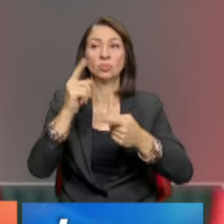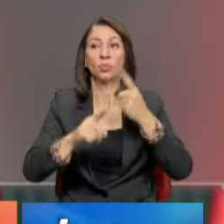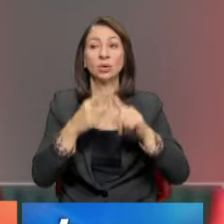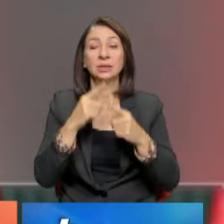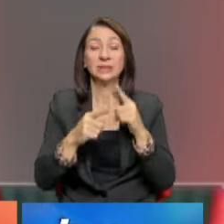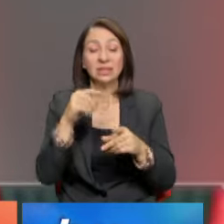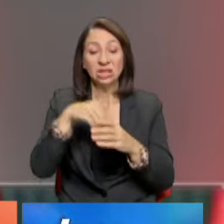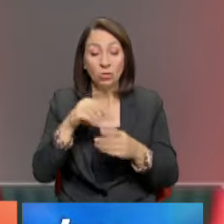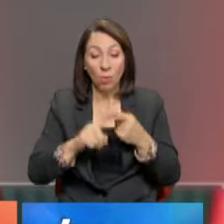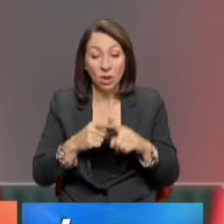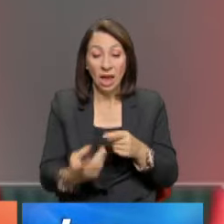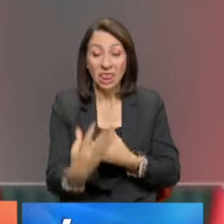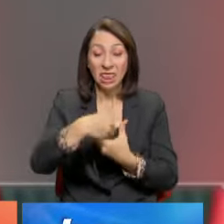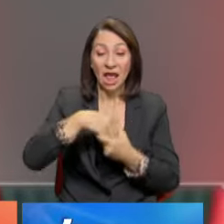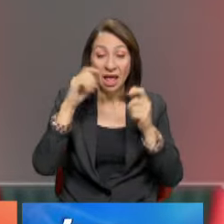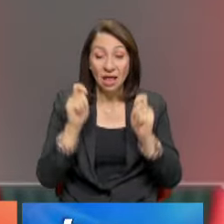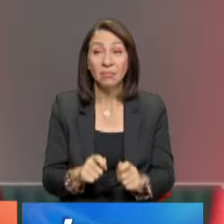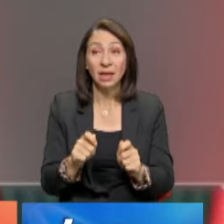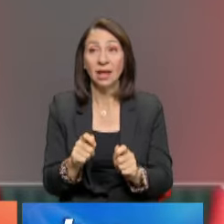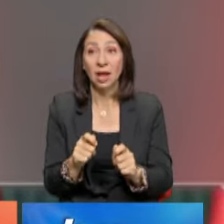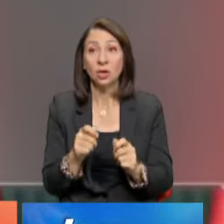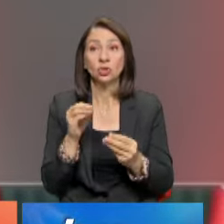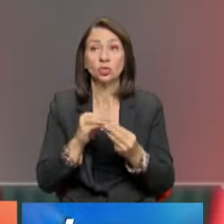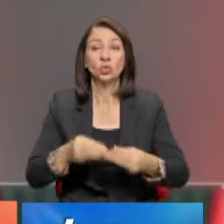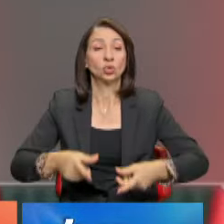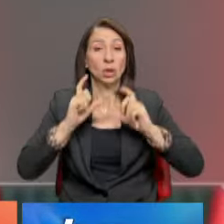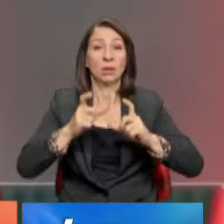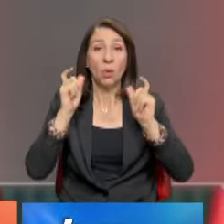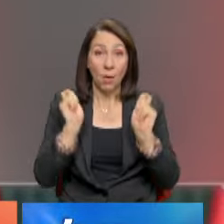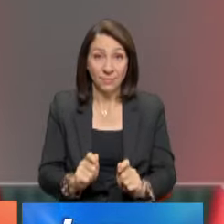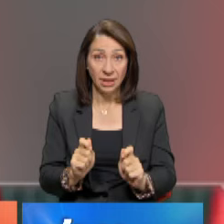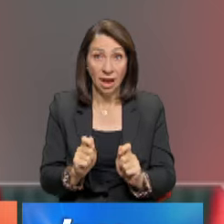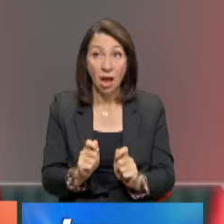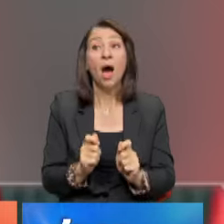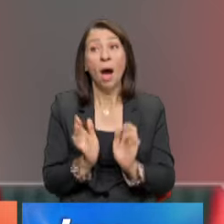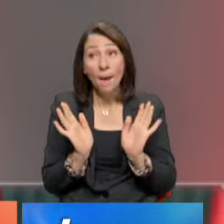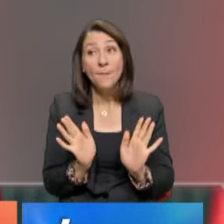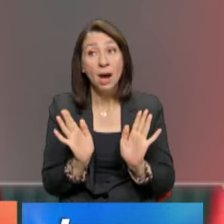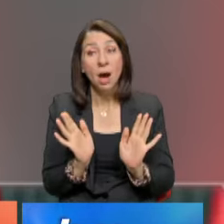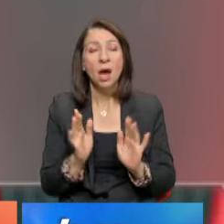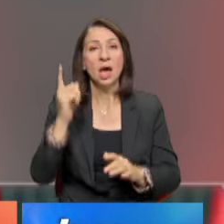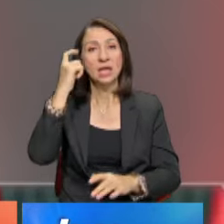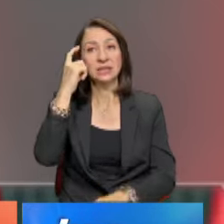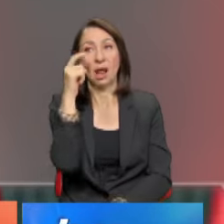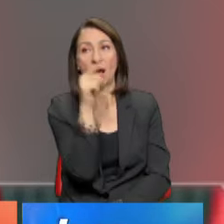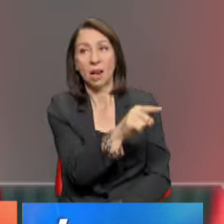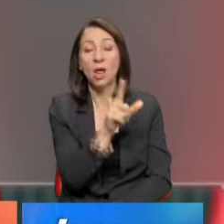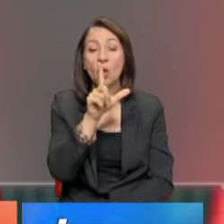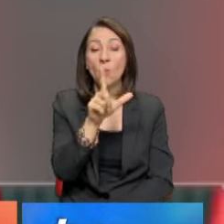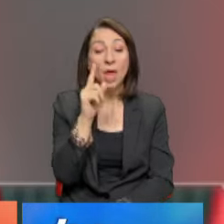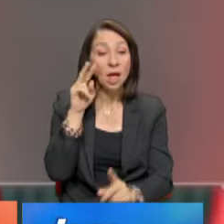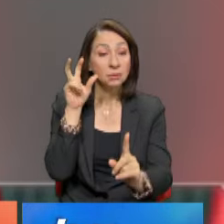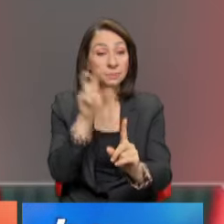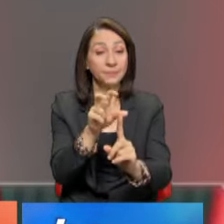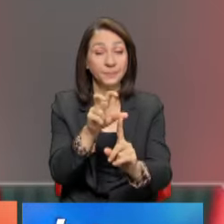politikayı iç siyasete alet etmekle suçlayanlar oldu. Ancak İsrail'in Lübnan'a